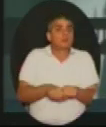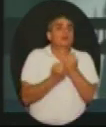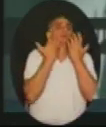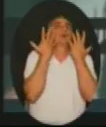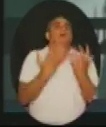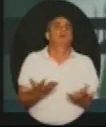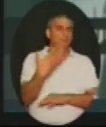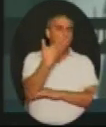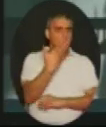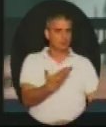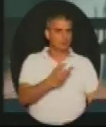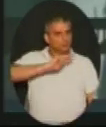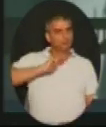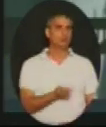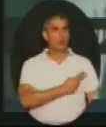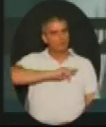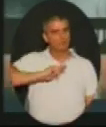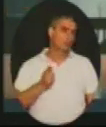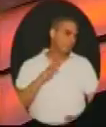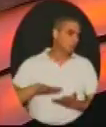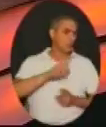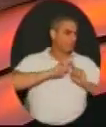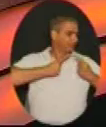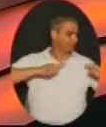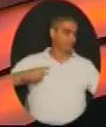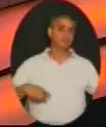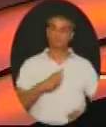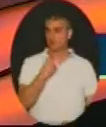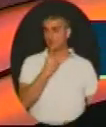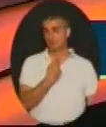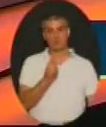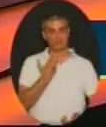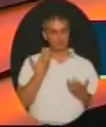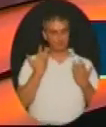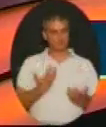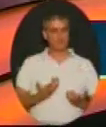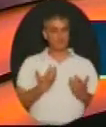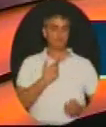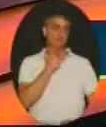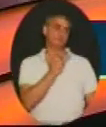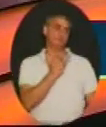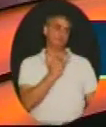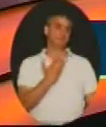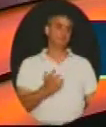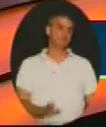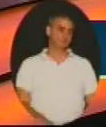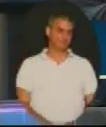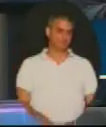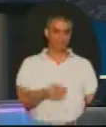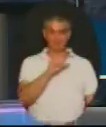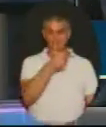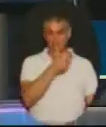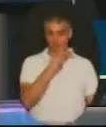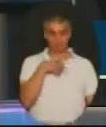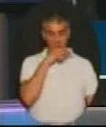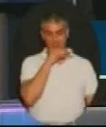כבדים למדינה, פעם אחר פעם בכל תחום. על זה נאמר דברים כבדים. כן. אז תראה, קודם כל,